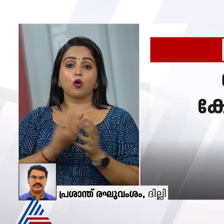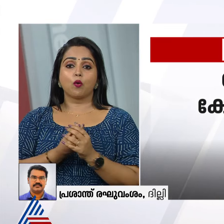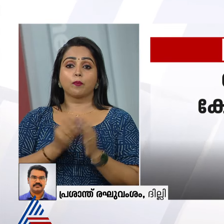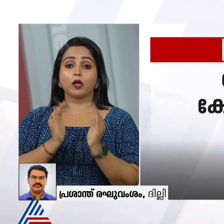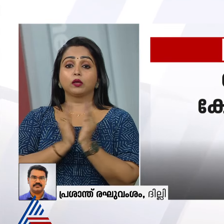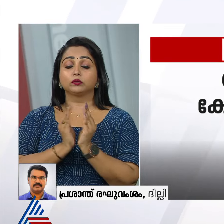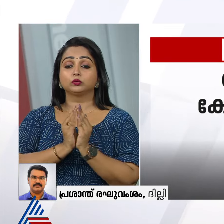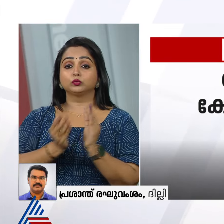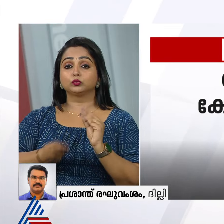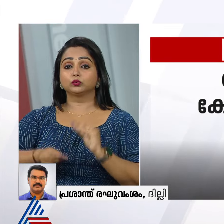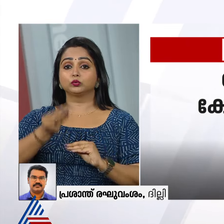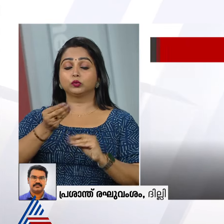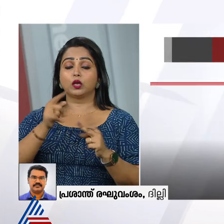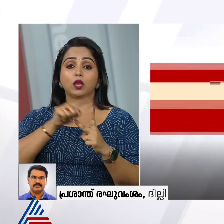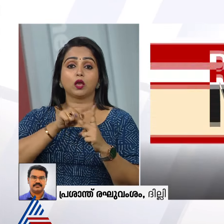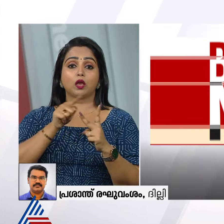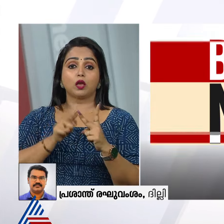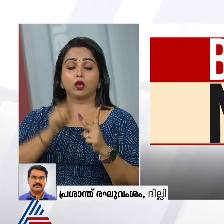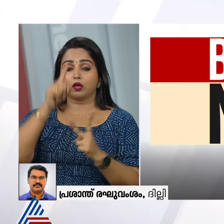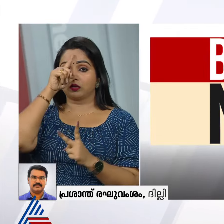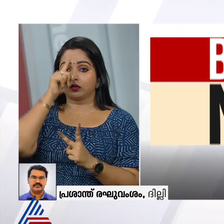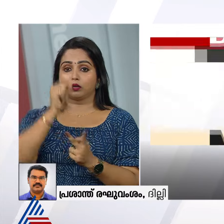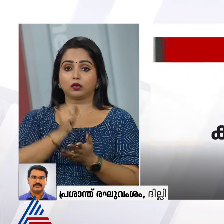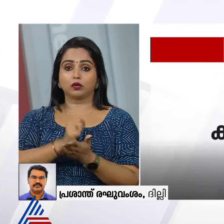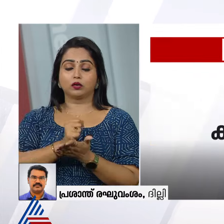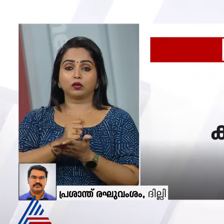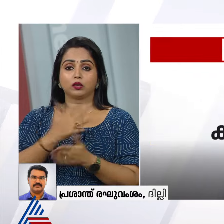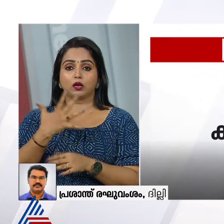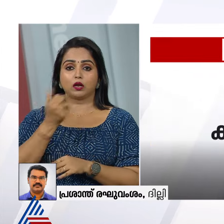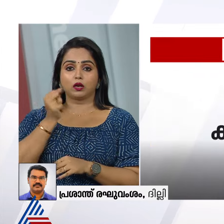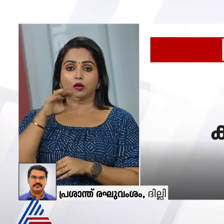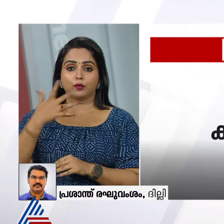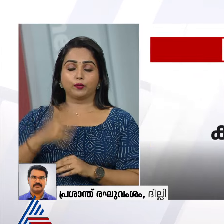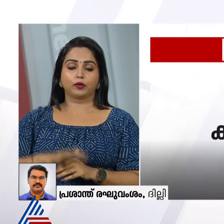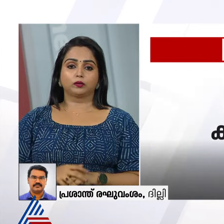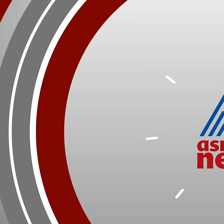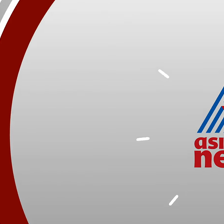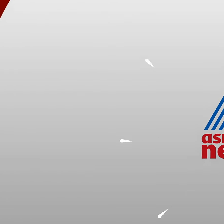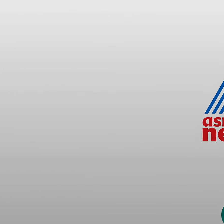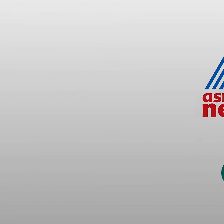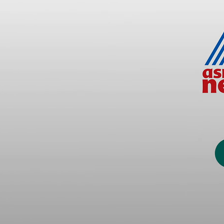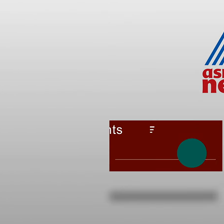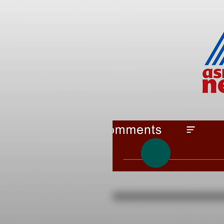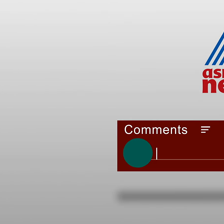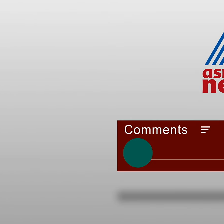ഉയർത്താനുമുള്ള രണ്ട് പ്രധാന തീരുമാനങ്ങളാണ് മന്ത്രിസഭ കൈക്കൊണ്ടിരിക്കുന്നത്. ഹലോ, ശരി പ്രശാന്ത്.